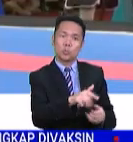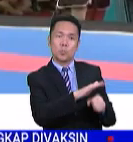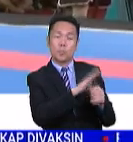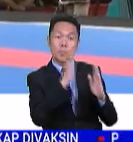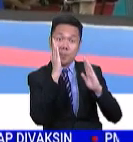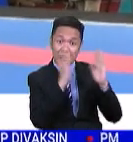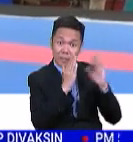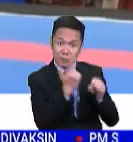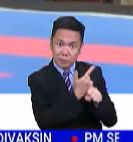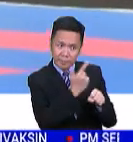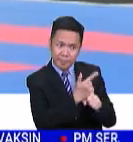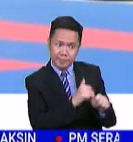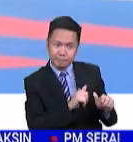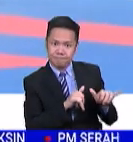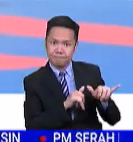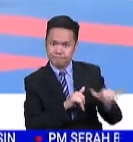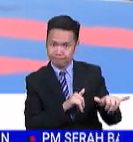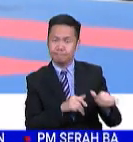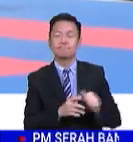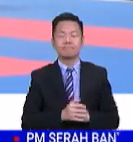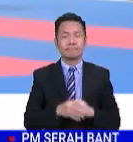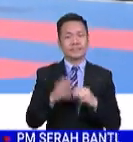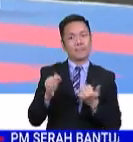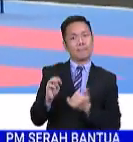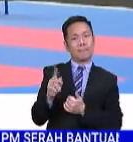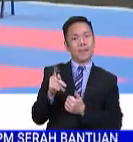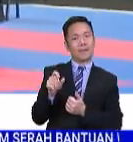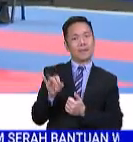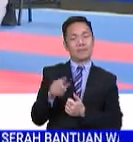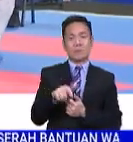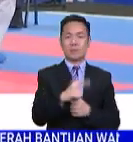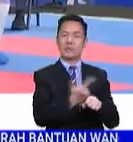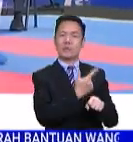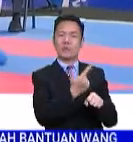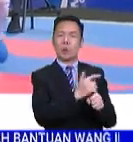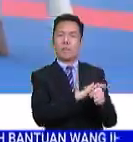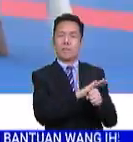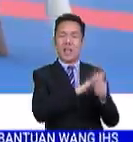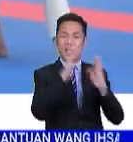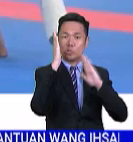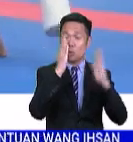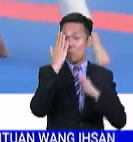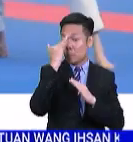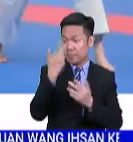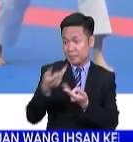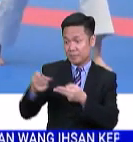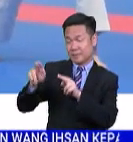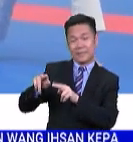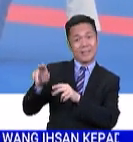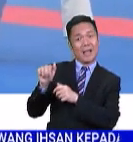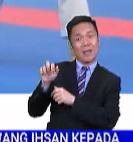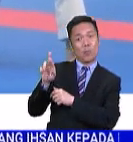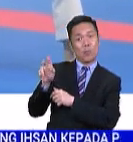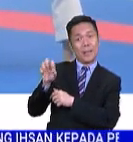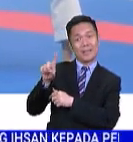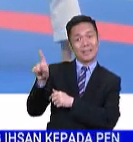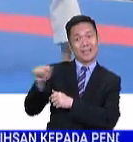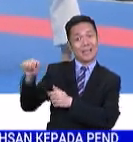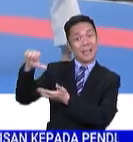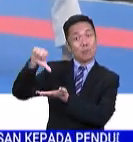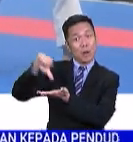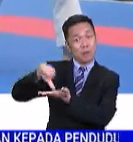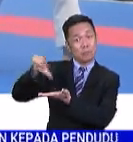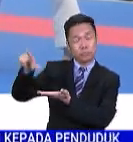coaches. Macaf kini bergantung sepenuhnya kepada jurulatih tempatan apabila kontrak jurulatih Ali Reza Soleimani dari Iran